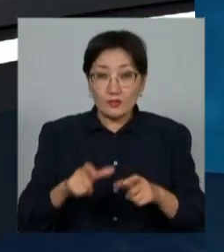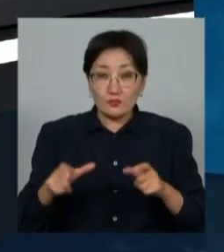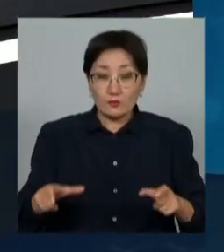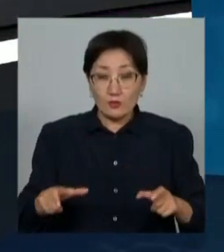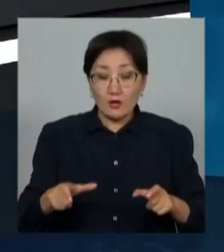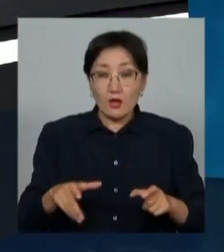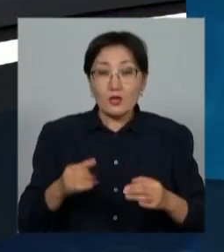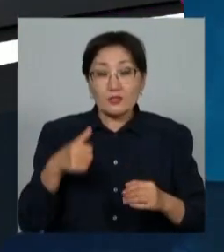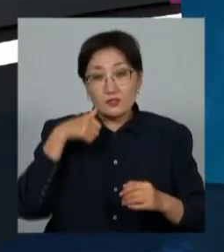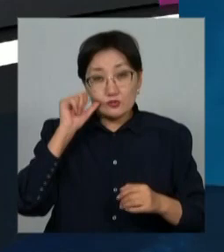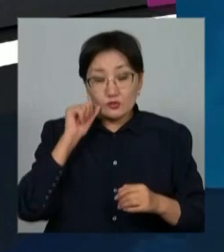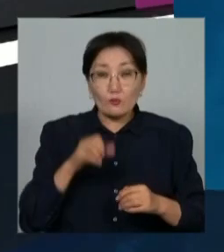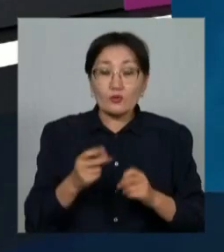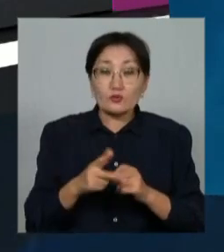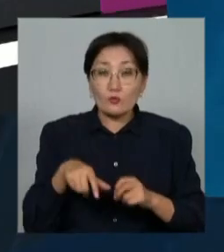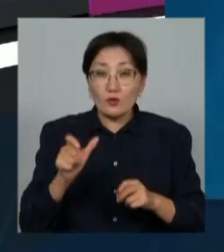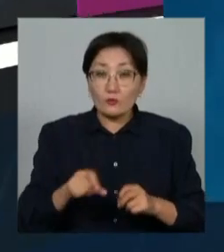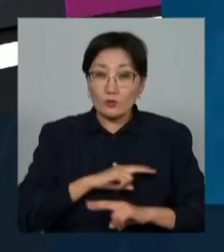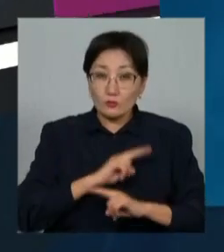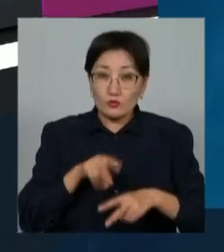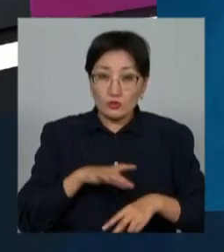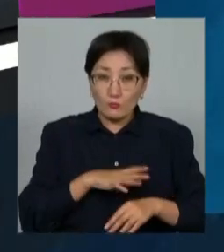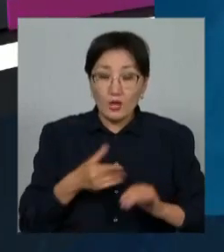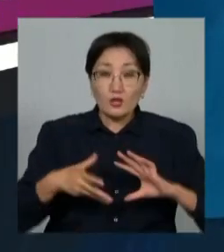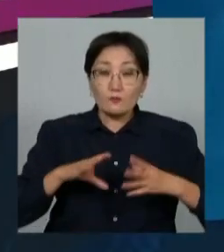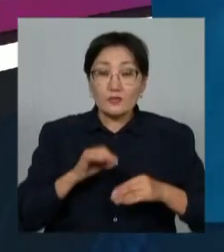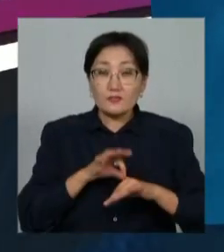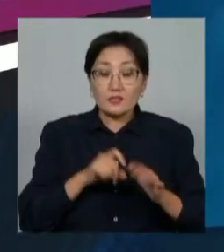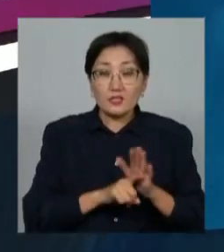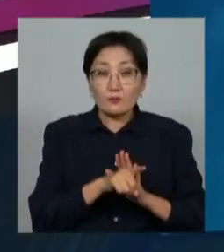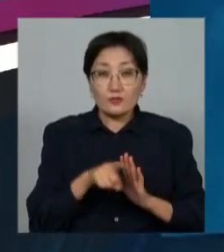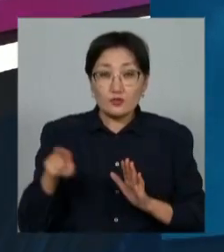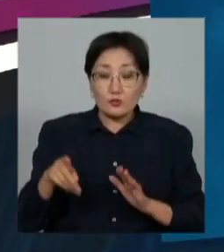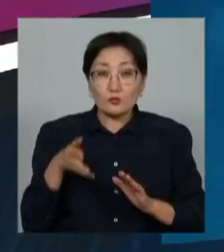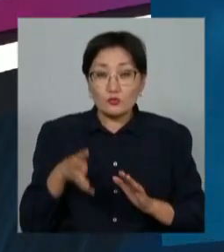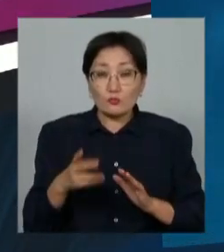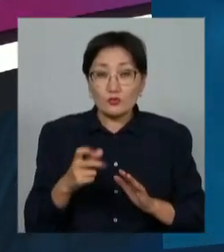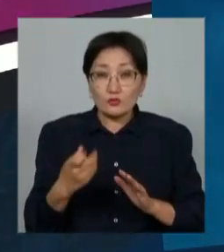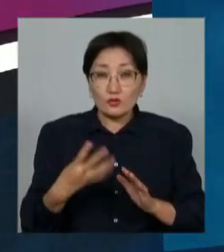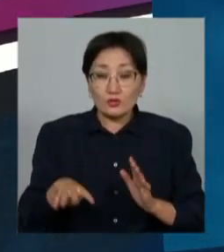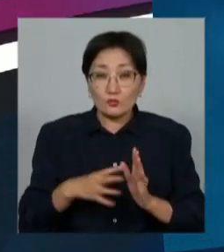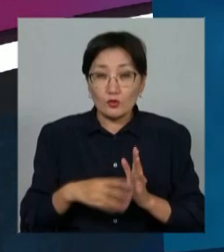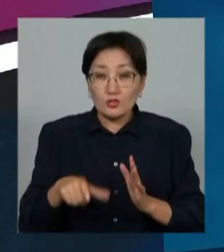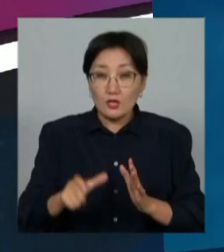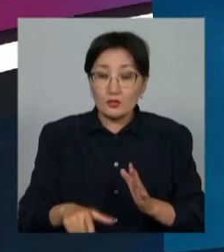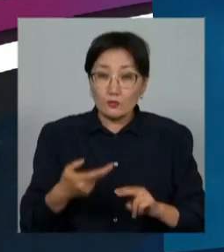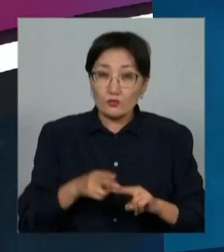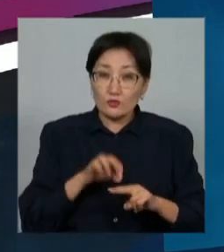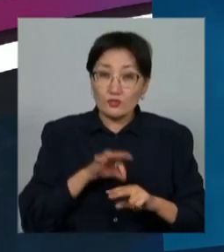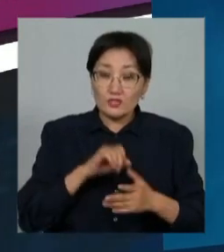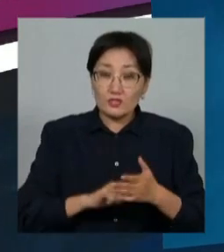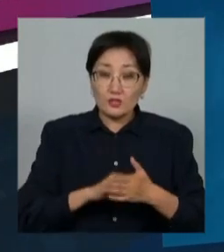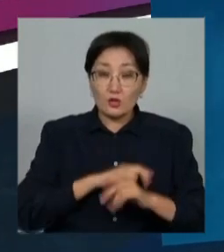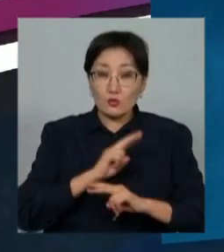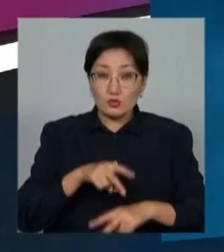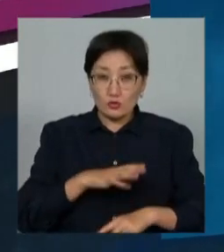кетті. Ал кеше 13 науқас көз жұмды. Жалпы пандемия басталғалы 4349 отандасымыз кеселдің